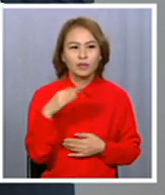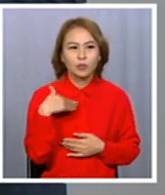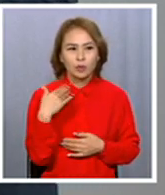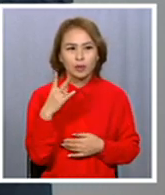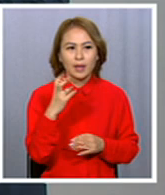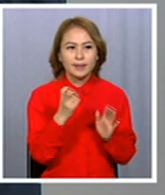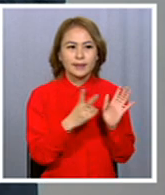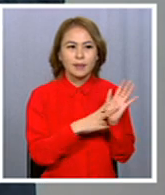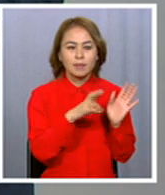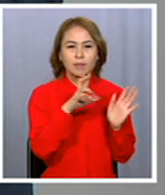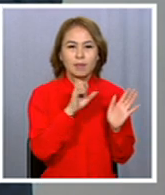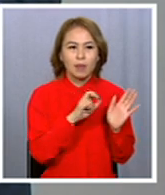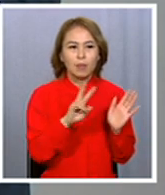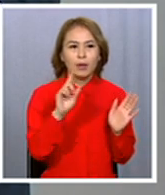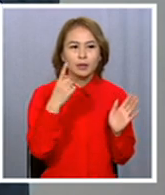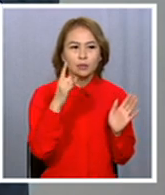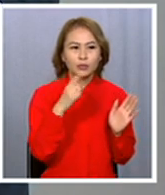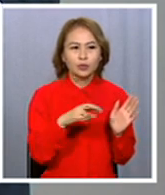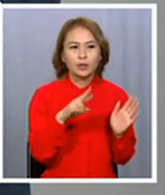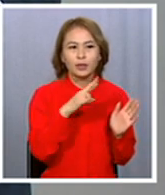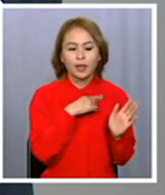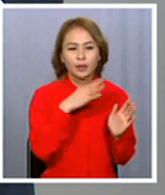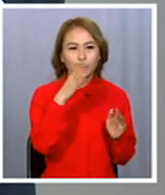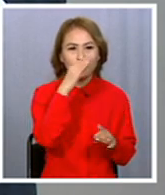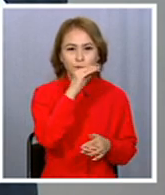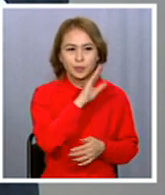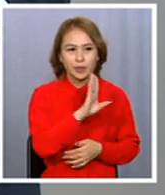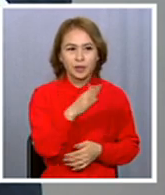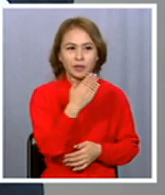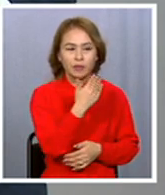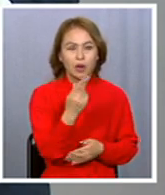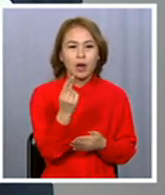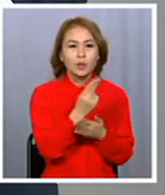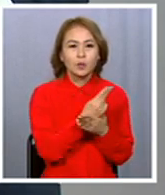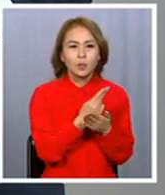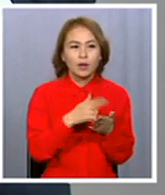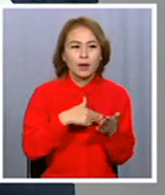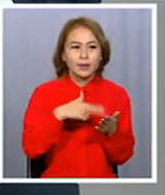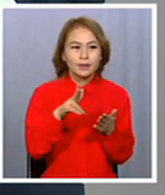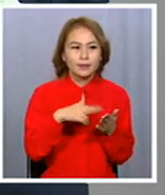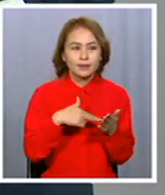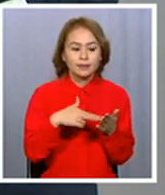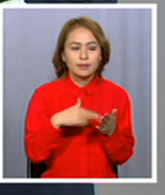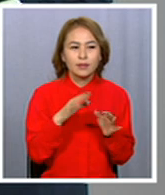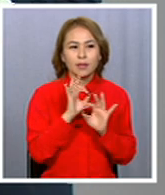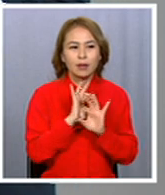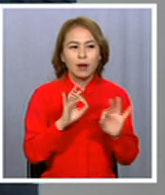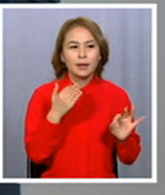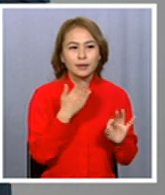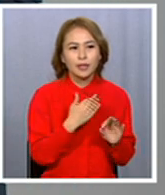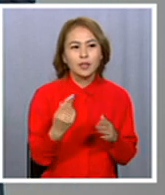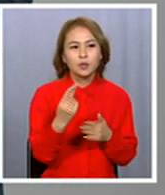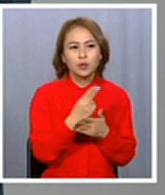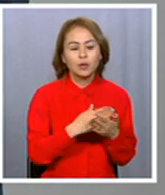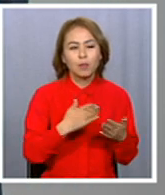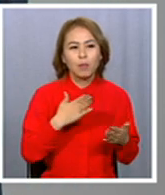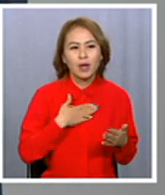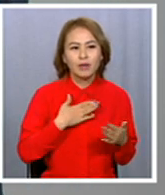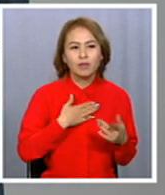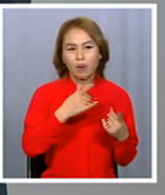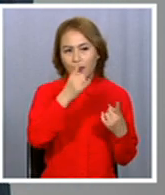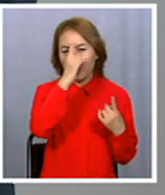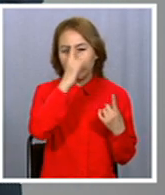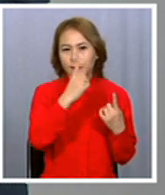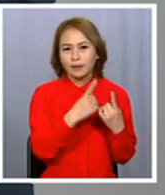7 баллов, потому что я не успел его разукрасить. Замечательно. А это рисунок